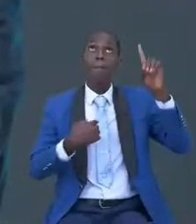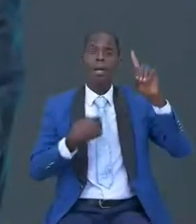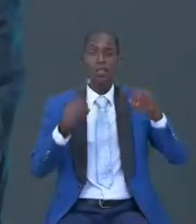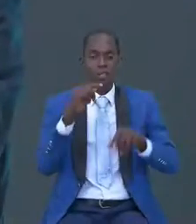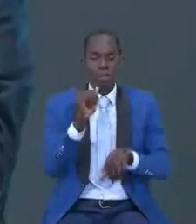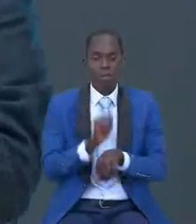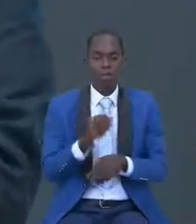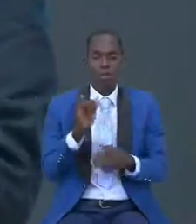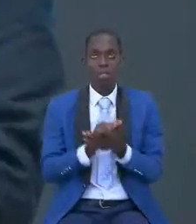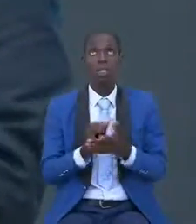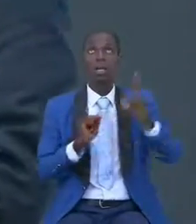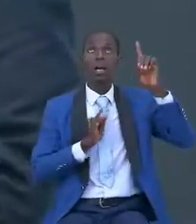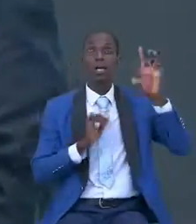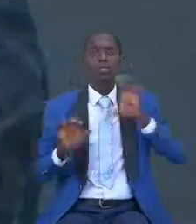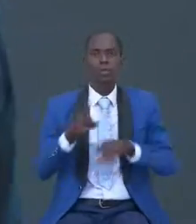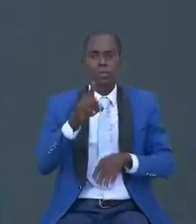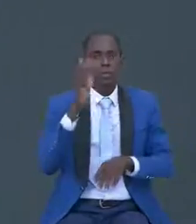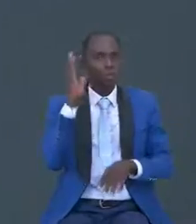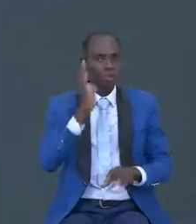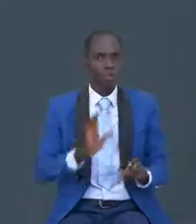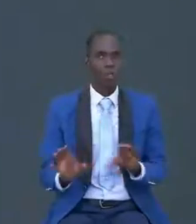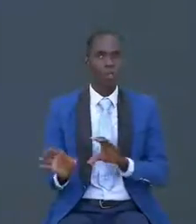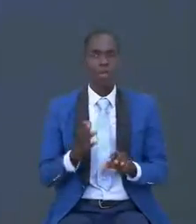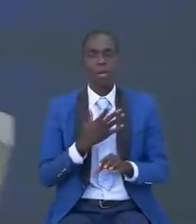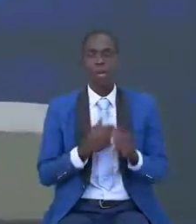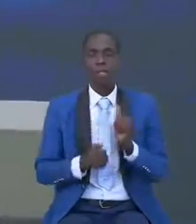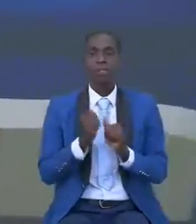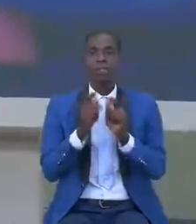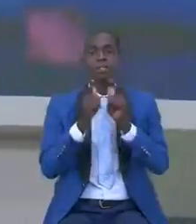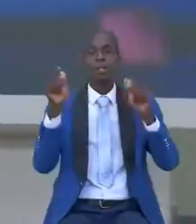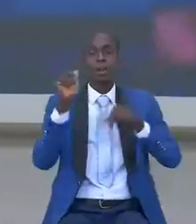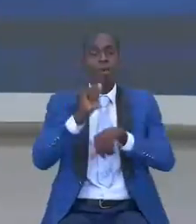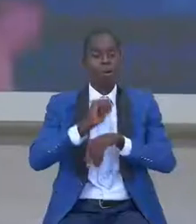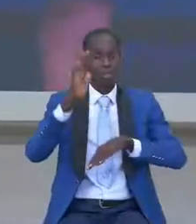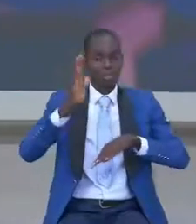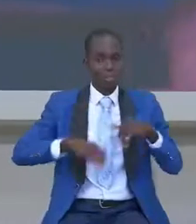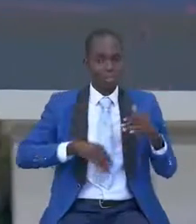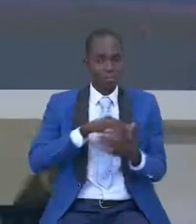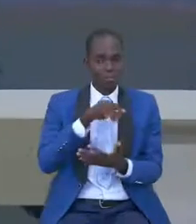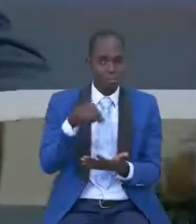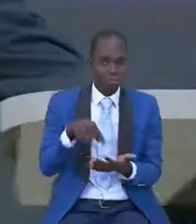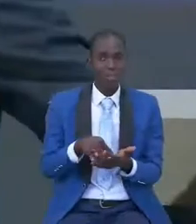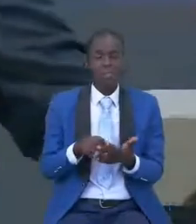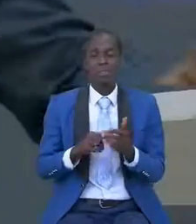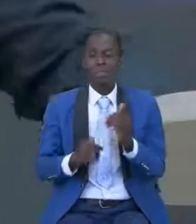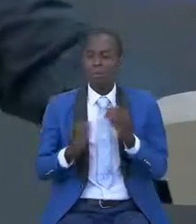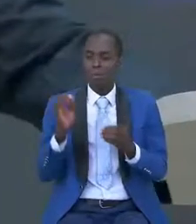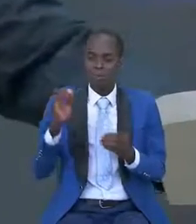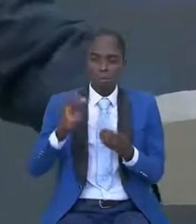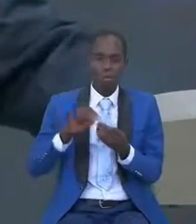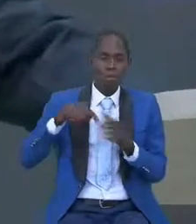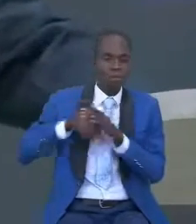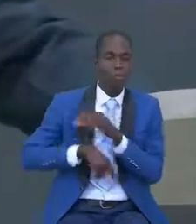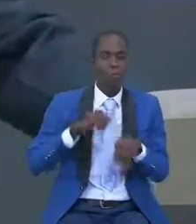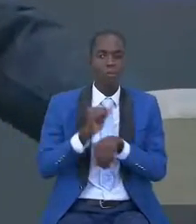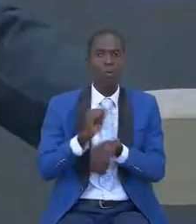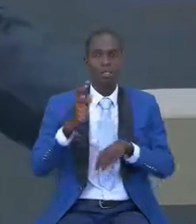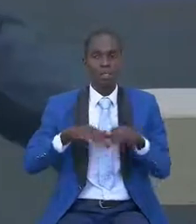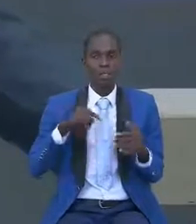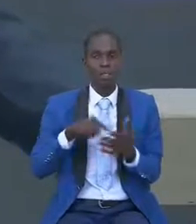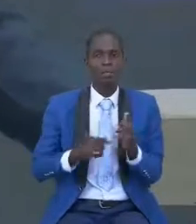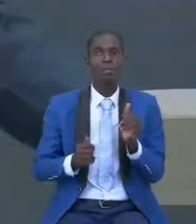que je fais, et il en fera de plus grandes, plus profondes que celles-ci,